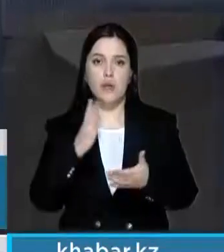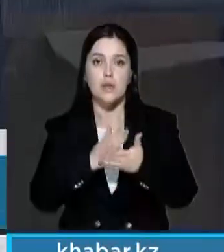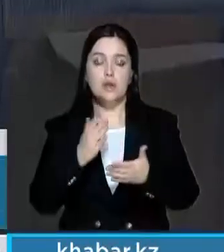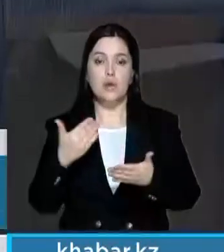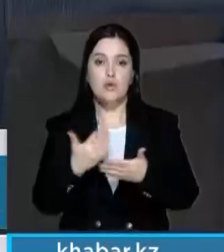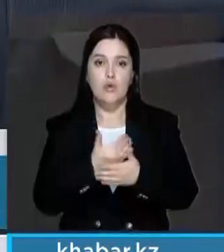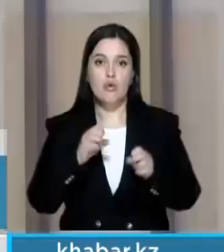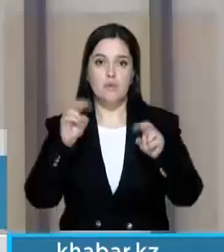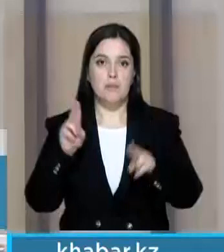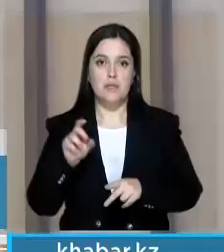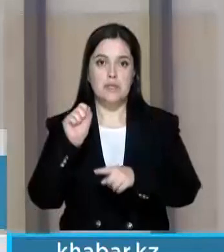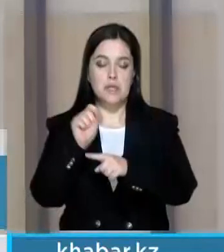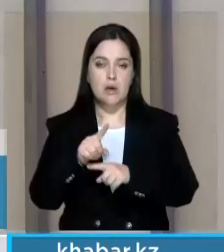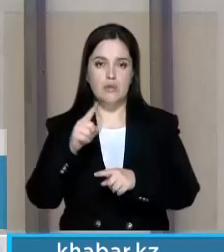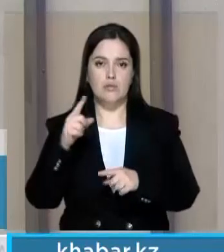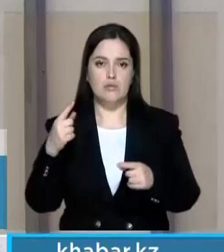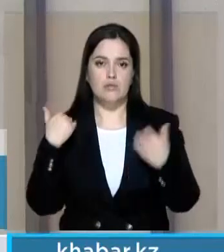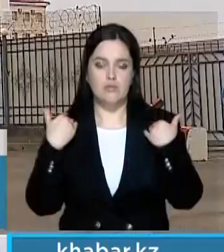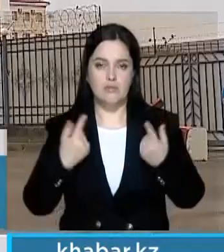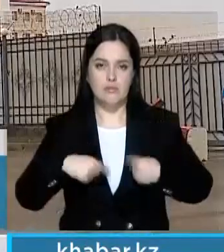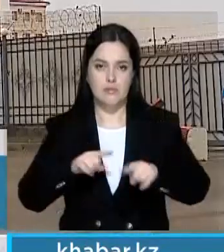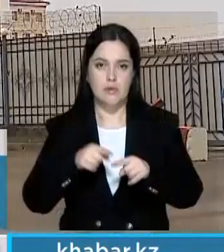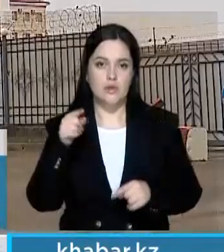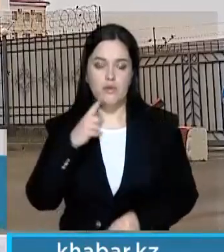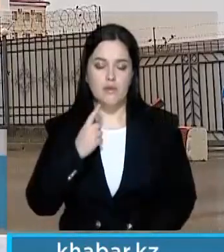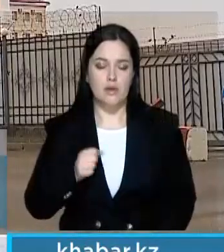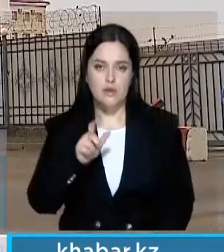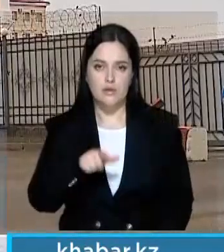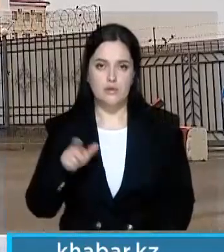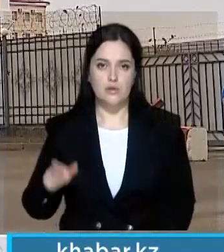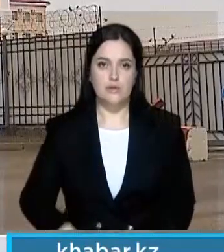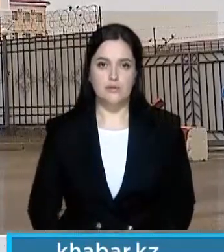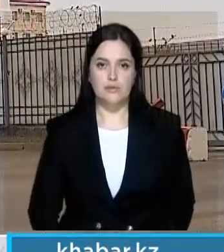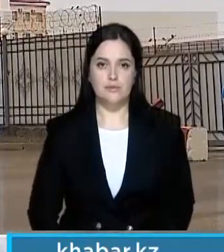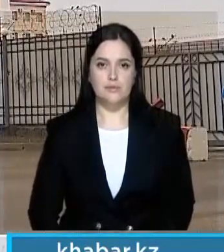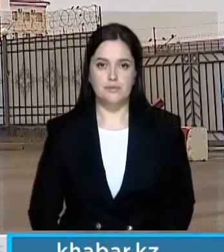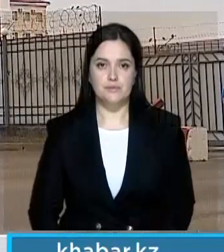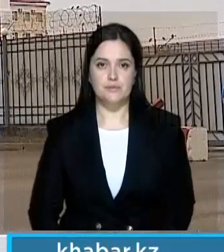спецназа численностью свыше 1000 военнослужащих. Ратмир Обакир, Булатбек Табалдиев, Хабар.